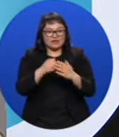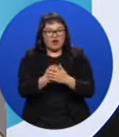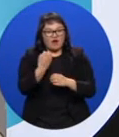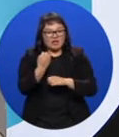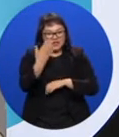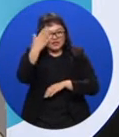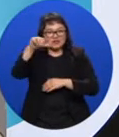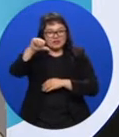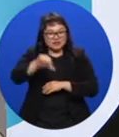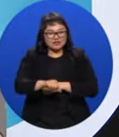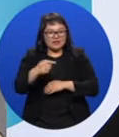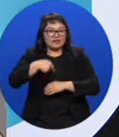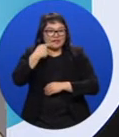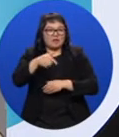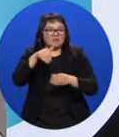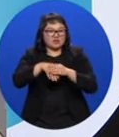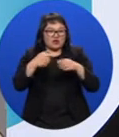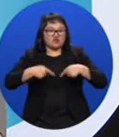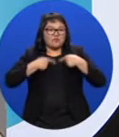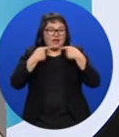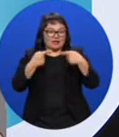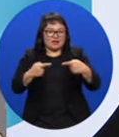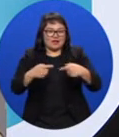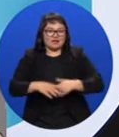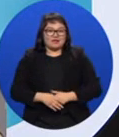이기든 지든 다음 선거에 출마하겠다.